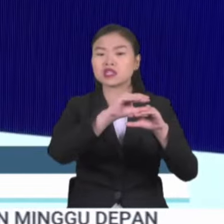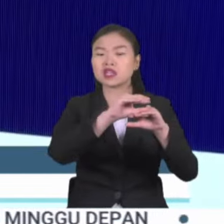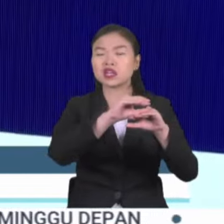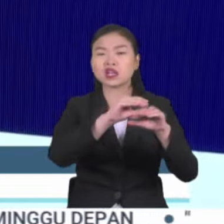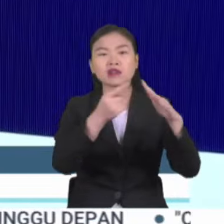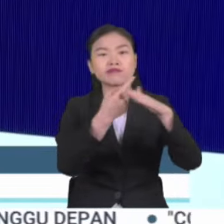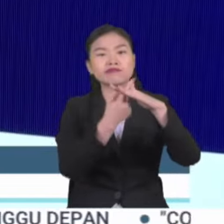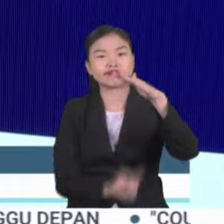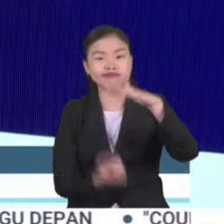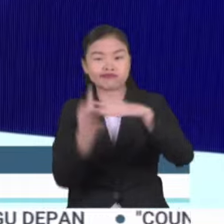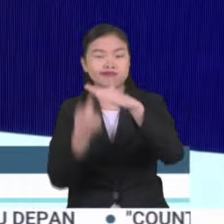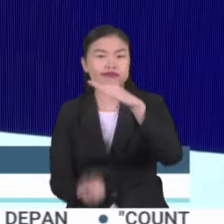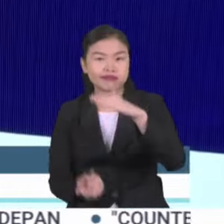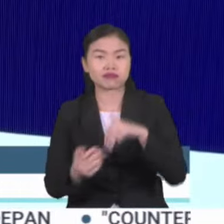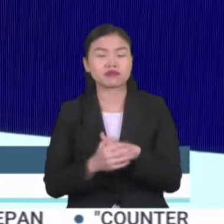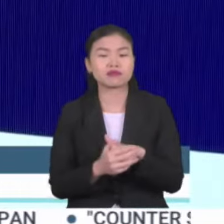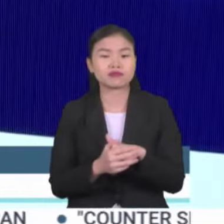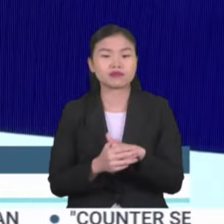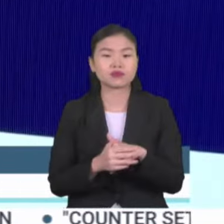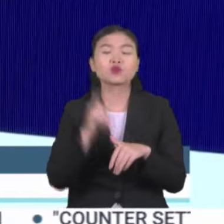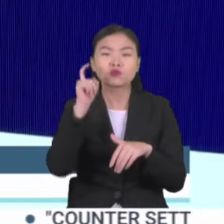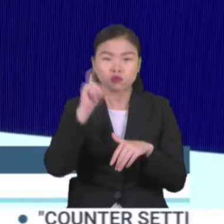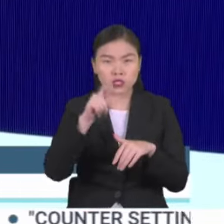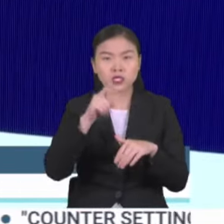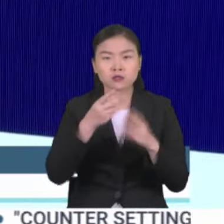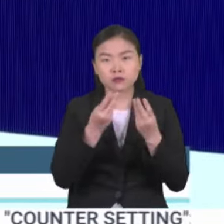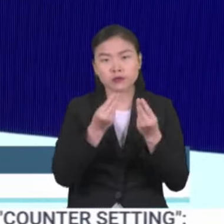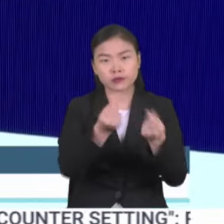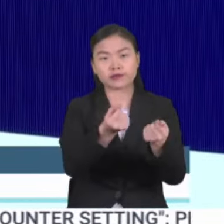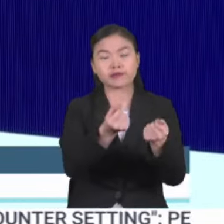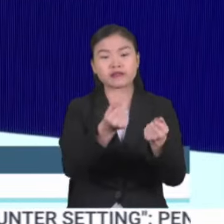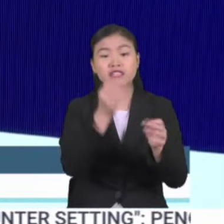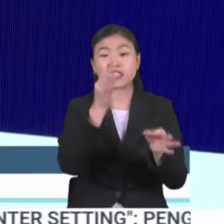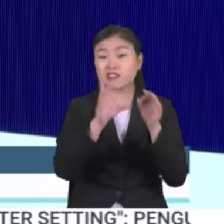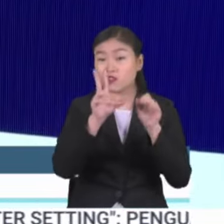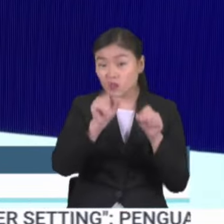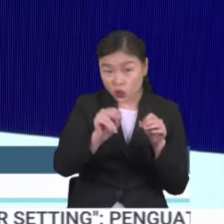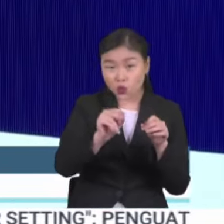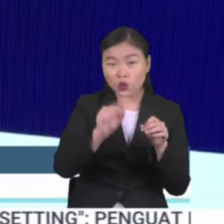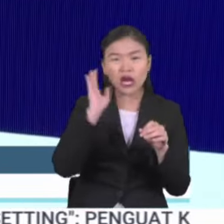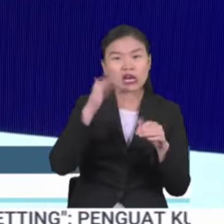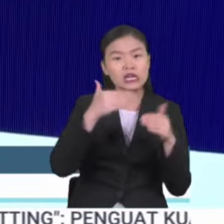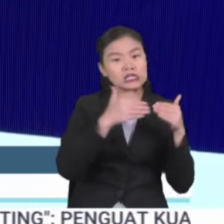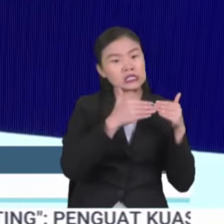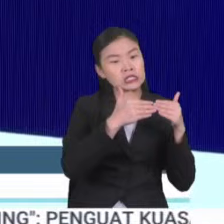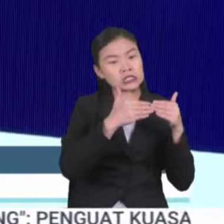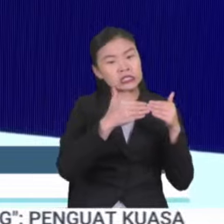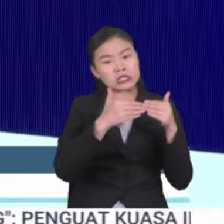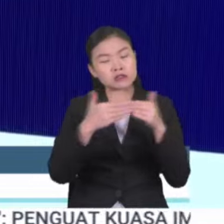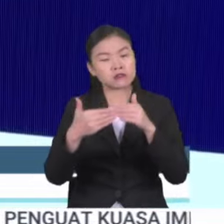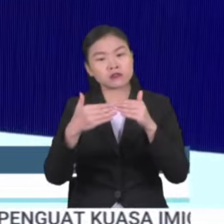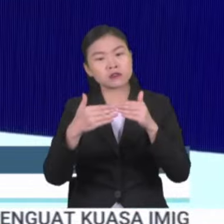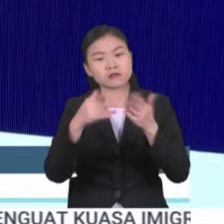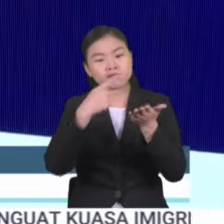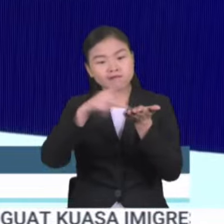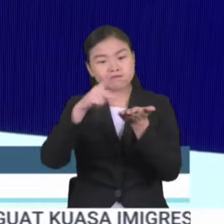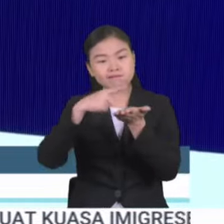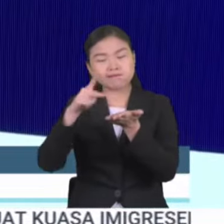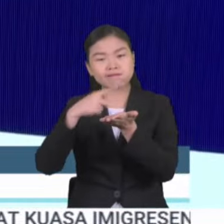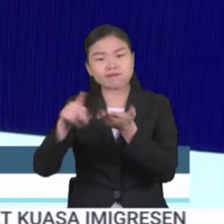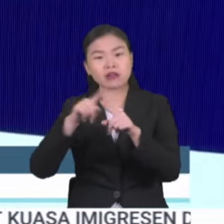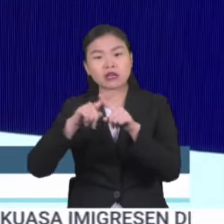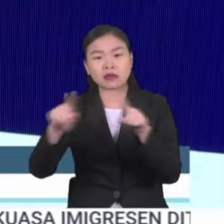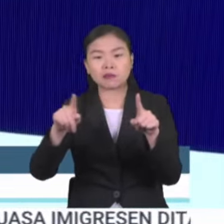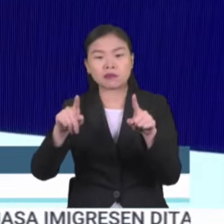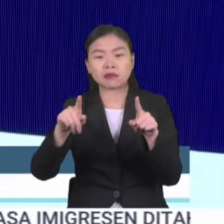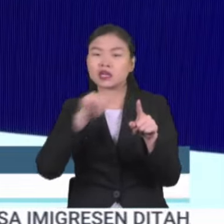bocor. Dan ketirisan ini mesti ditangani. Kalau tidak, kita akan terus menambah perbelanjaan tetapi tidak